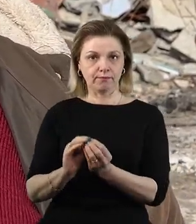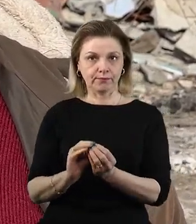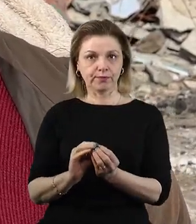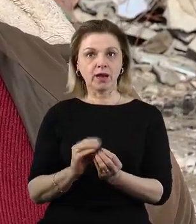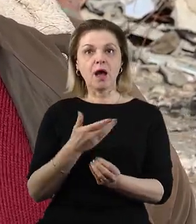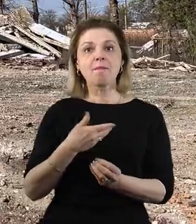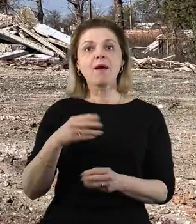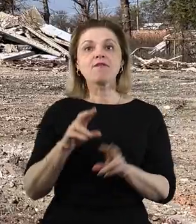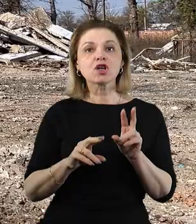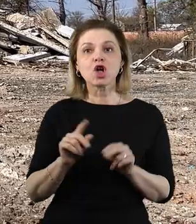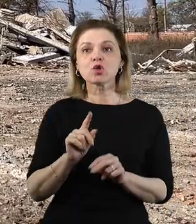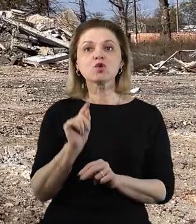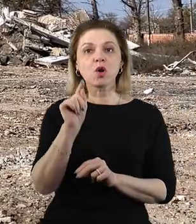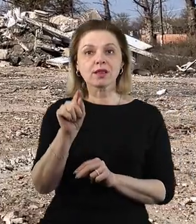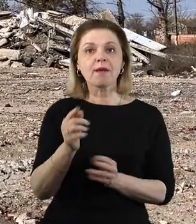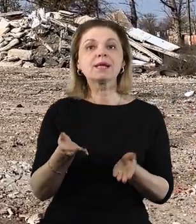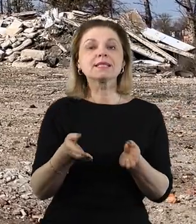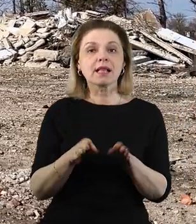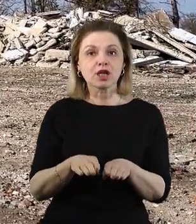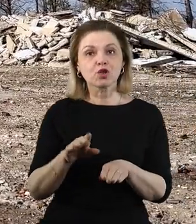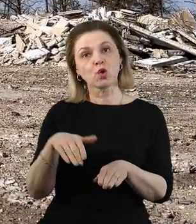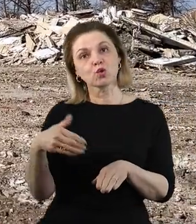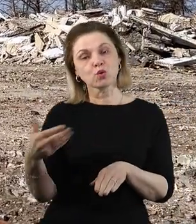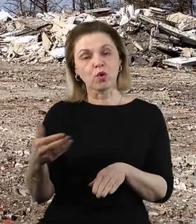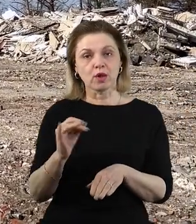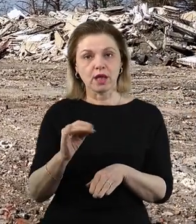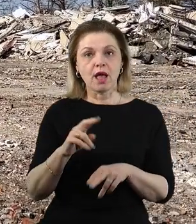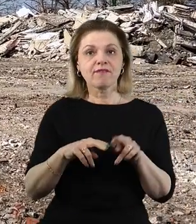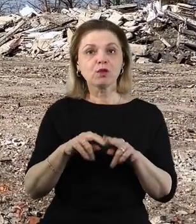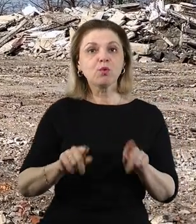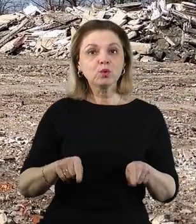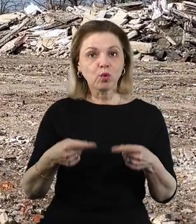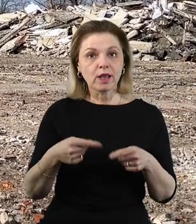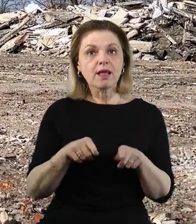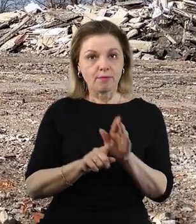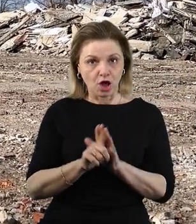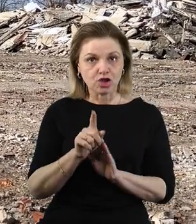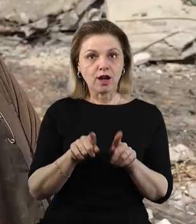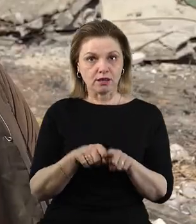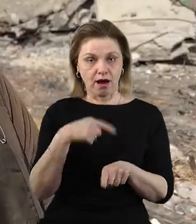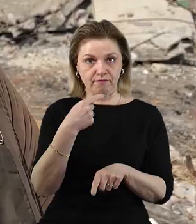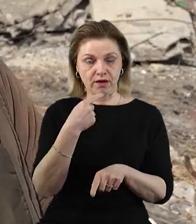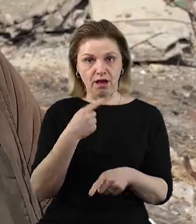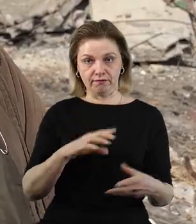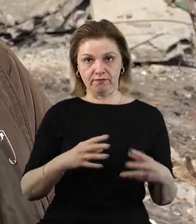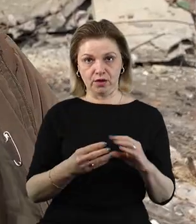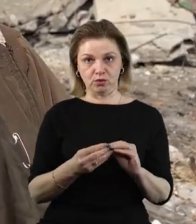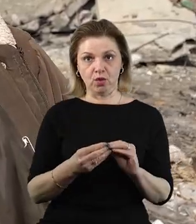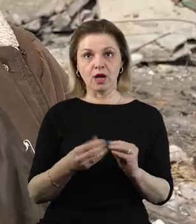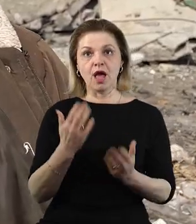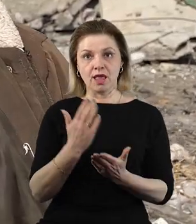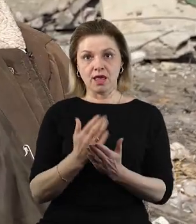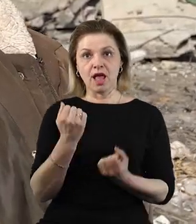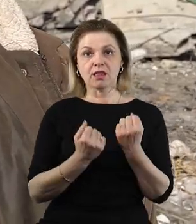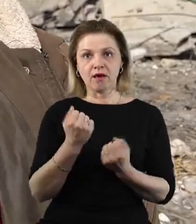думали Ну ми вважали що все-таки там нам не залишуть цю сторону і відбудують сначала нам так говорили а в ітогі заїхала